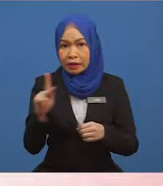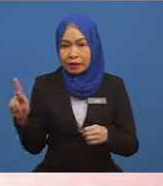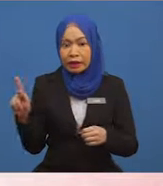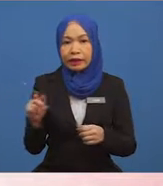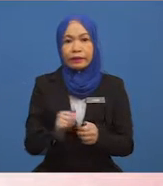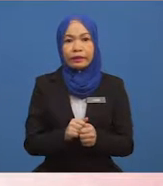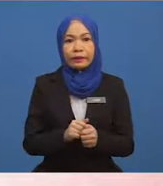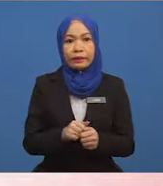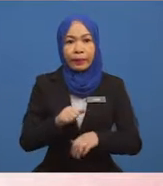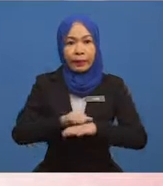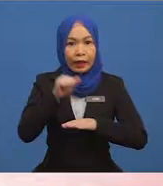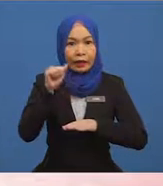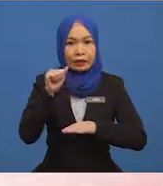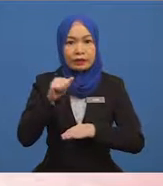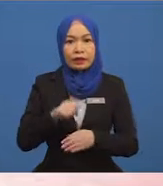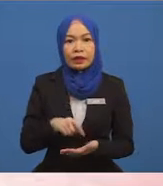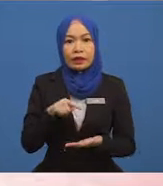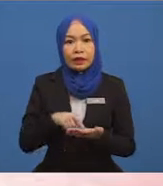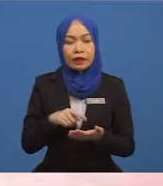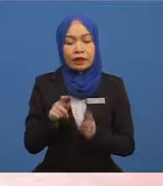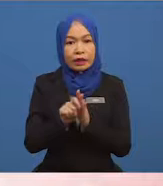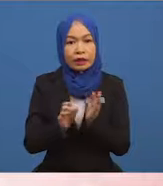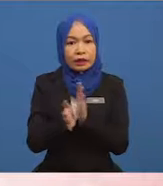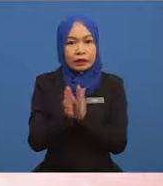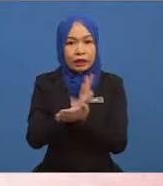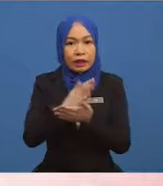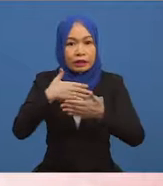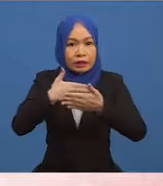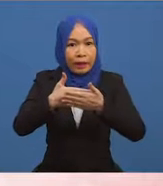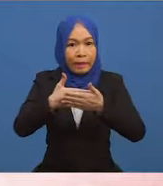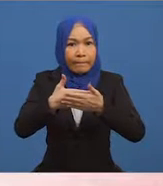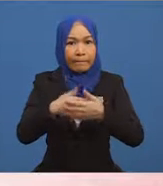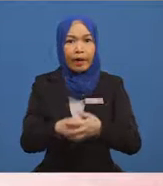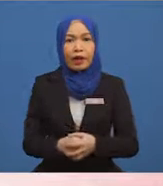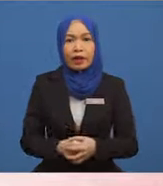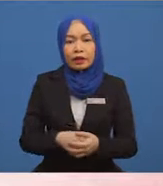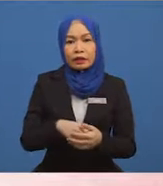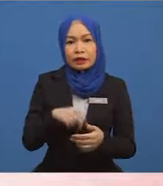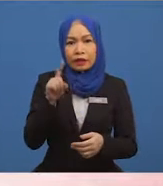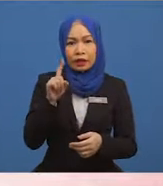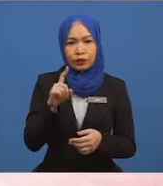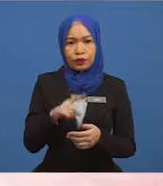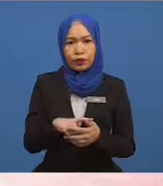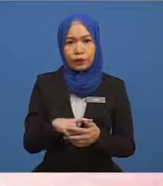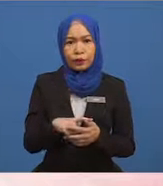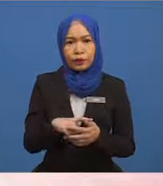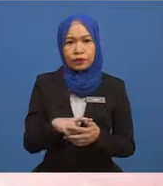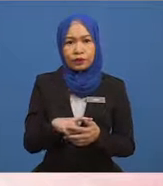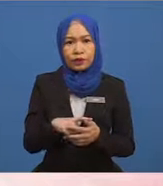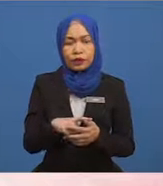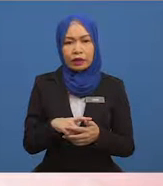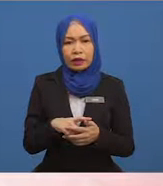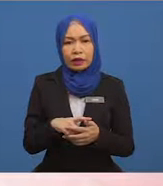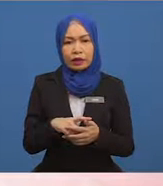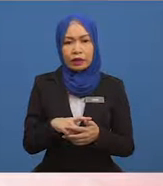yang dihasilkan terkumpul sehingga mencapai satu kepekatan yang